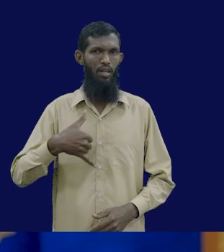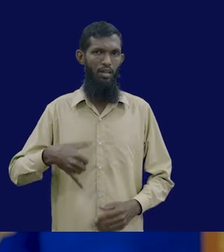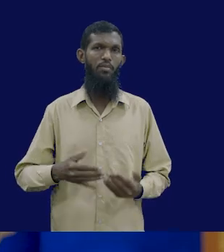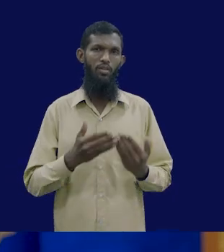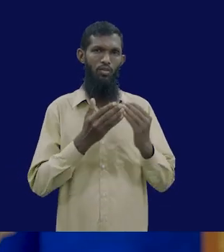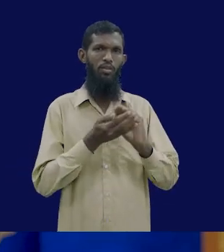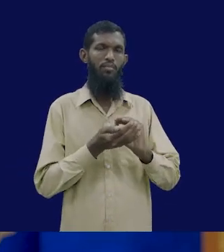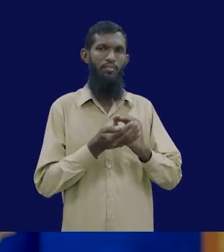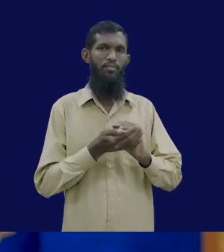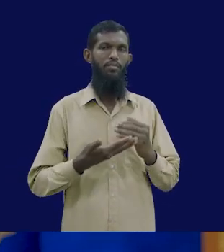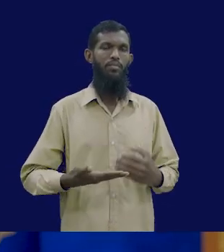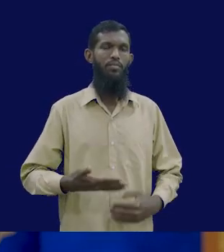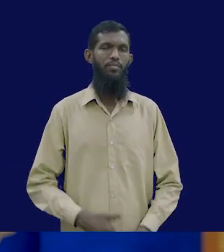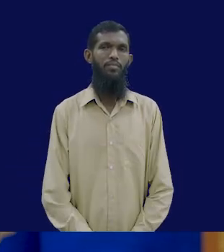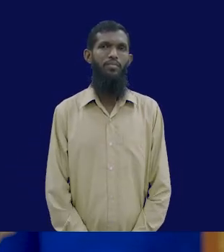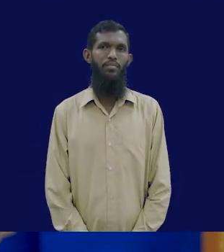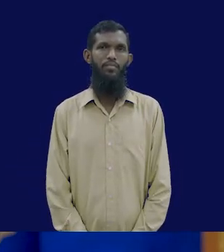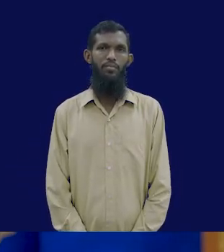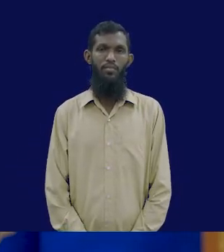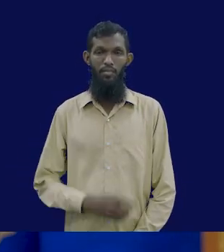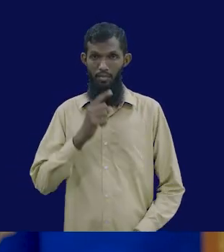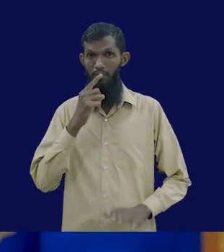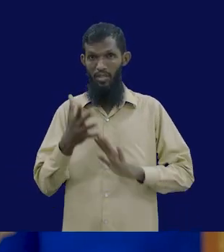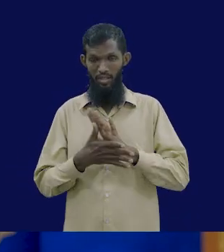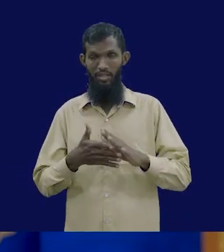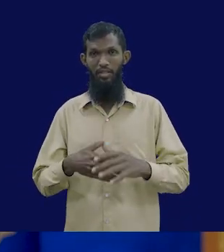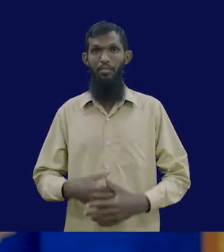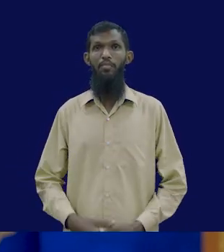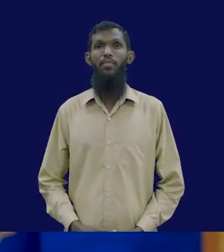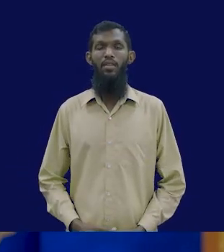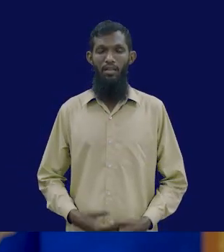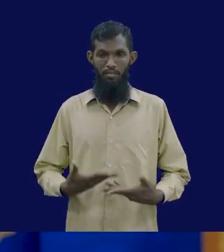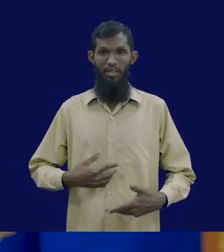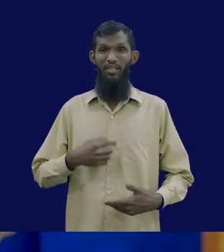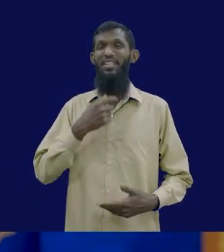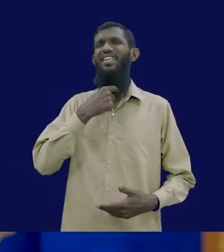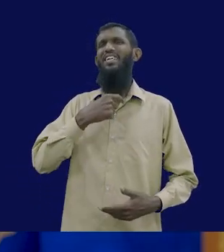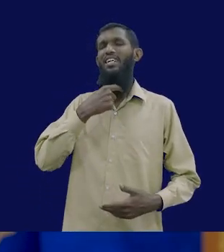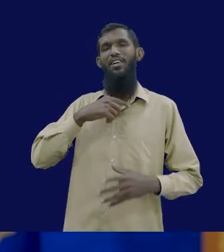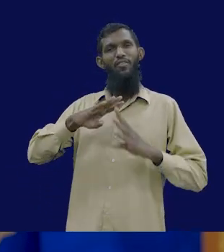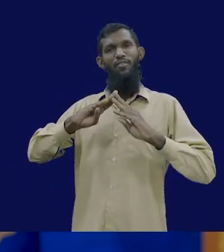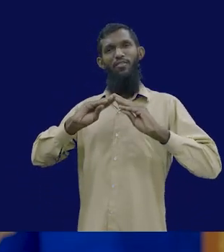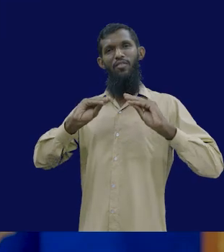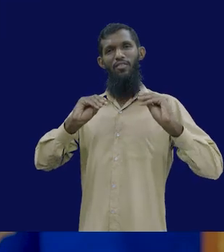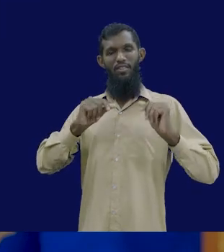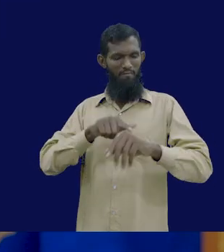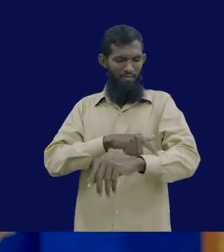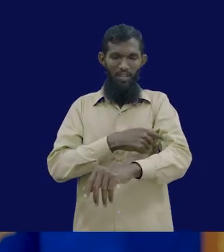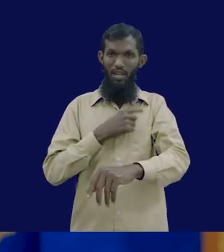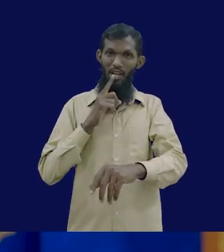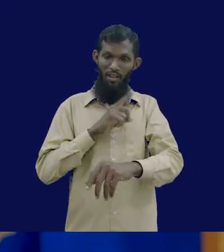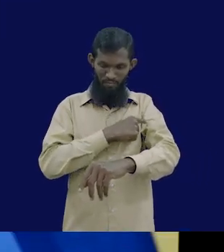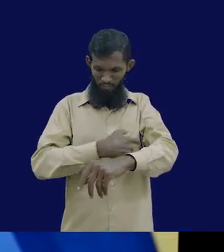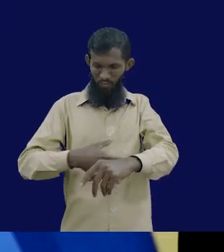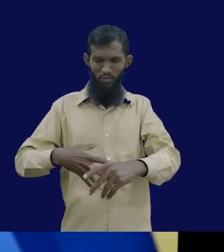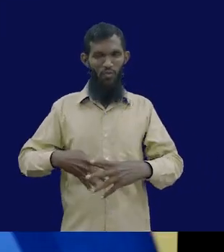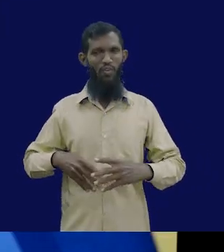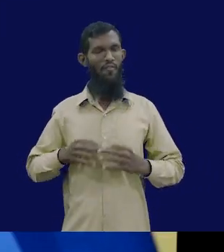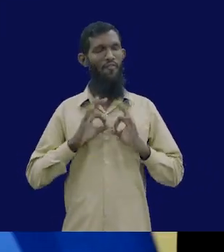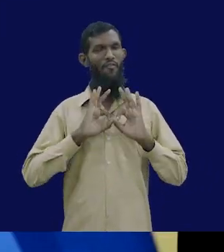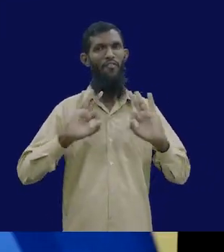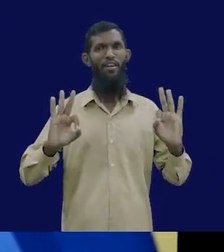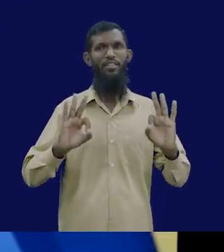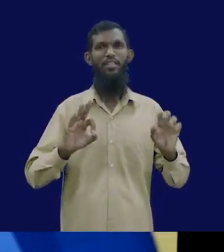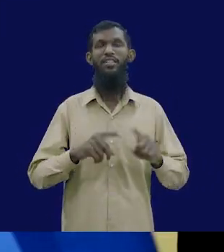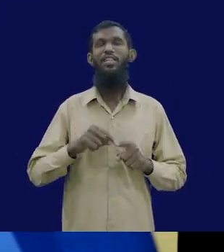ذهب اللمع وابتلت العروق وثبت الأجر إن شاء الله, meaning the thirst has gone, the veins are